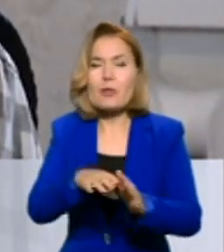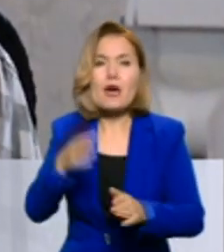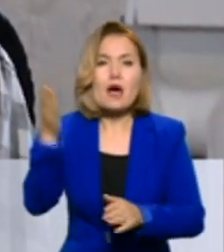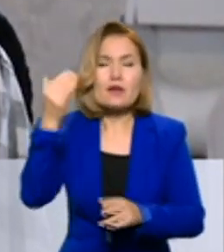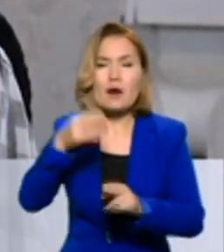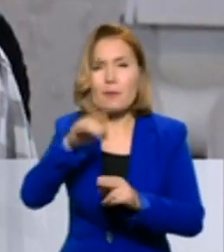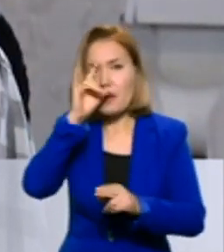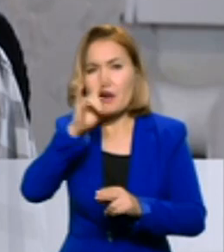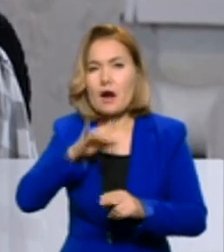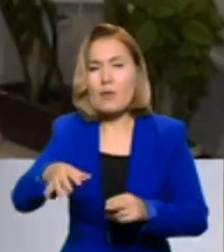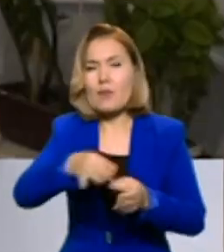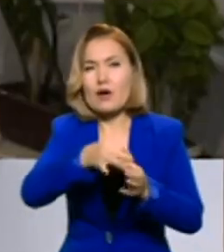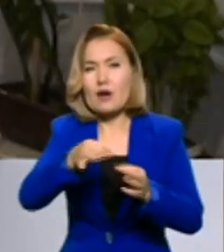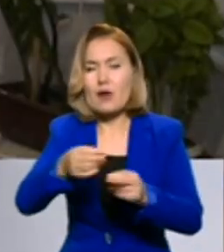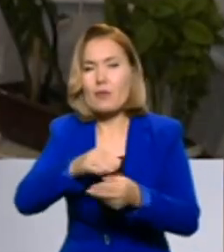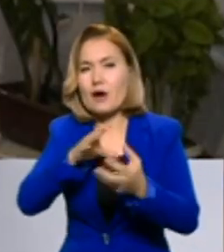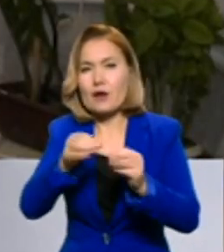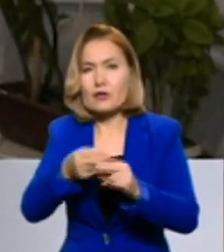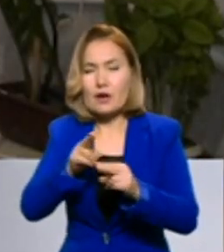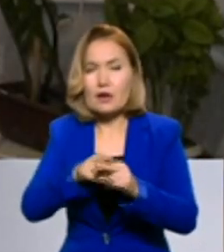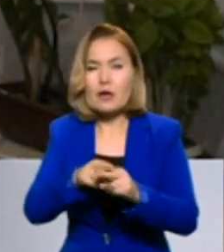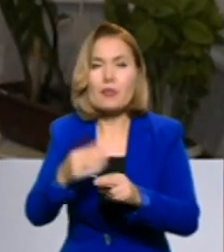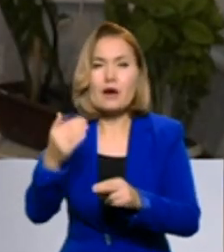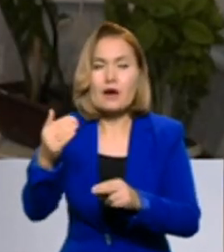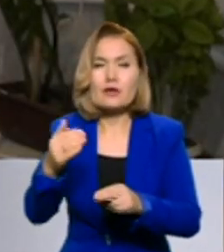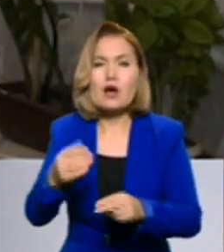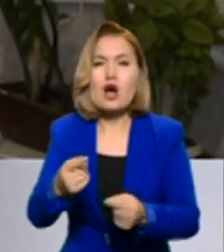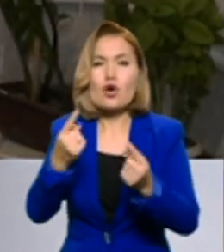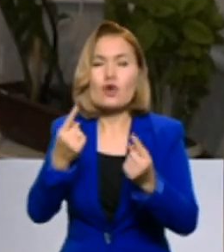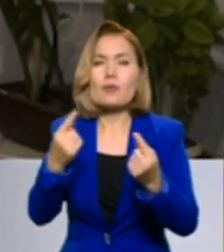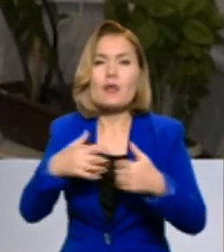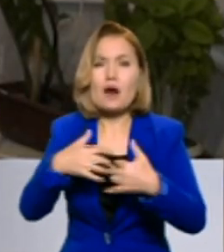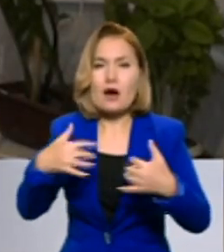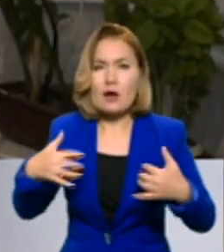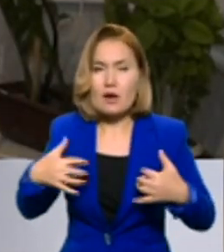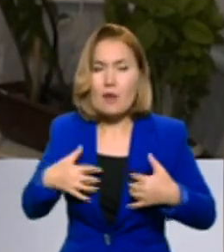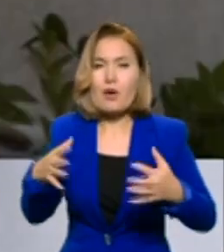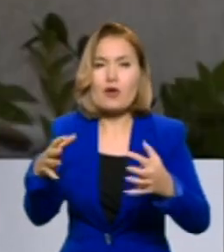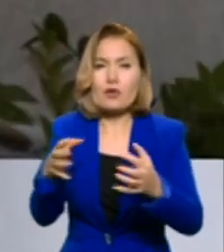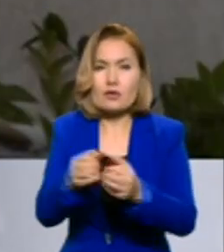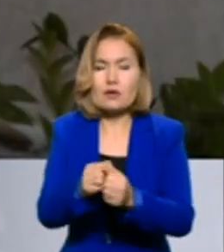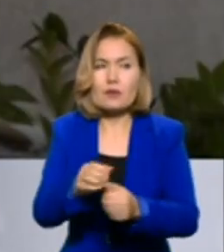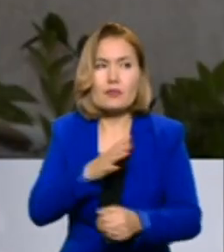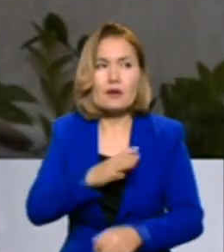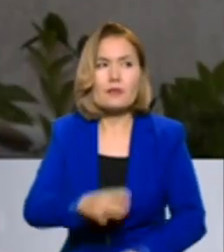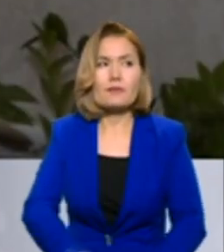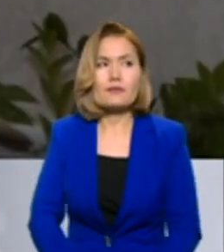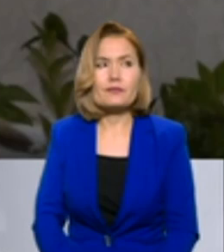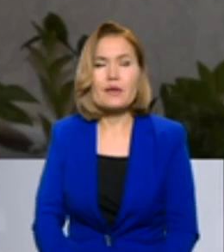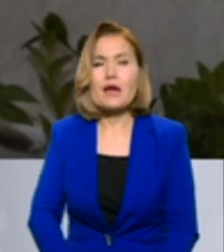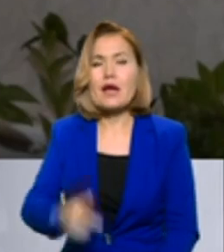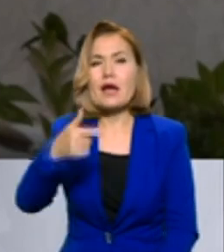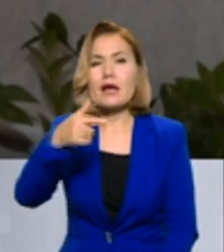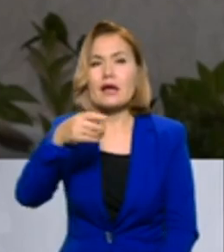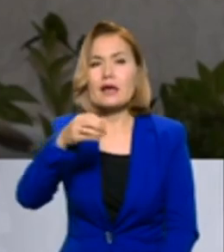ел аумағына өтіп кеткен гиенаны қақпанға түсіру үшін Алдаберді аңшы арнайы шақырылған. Гиена дейтін ірі